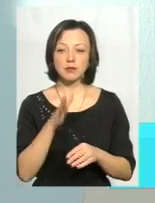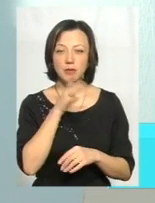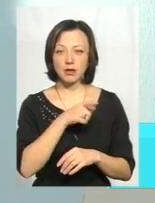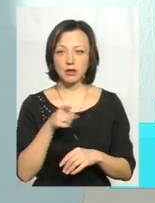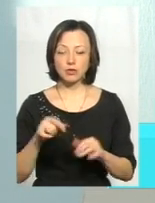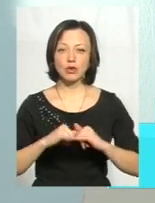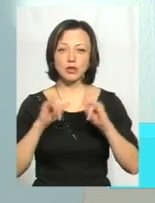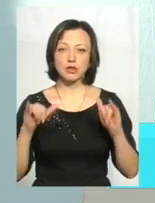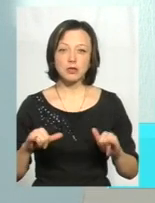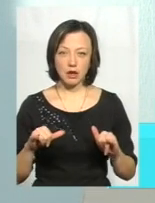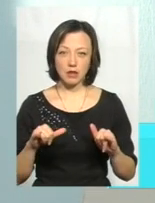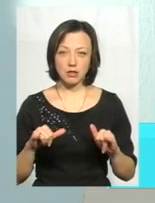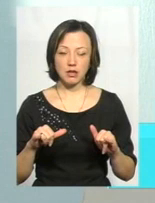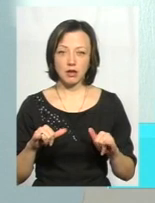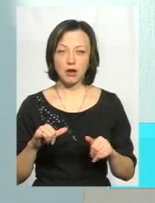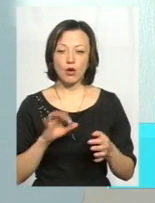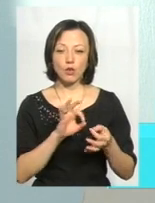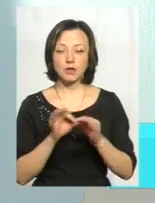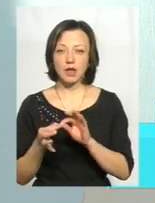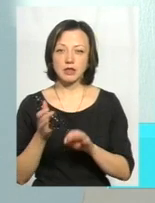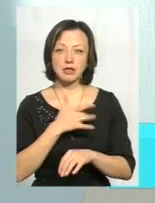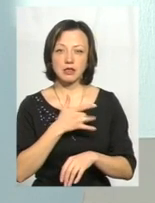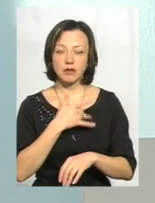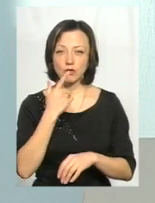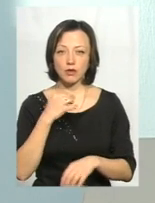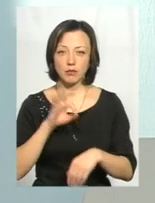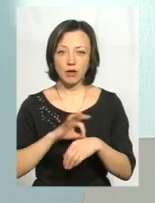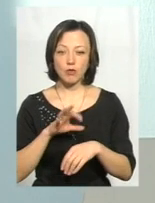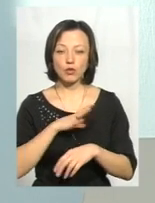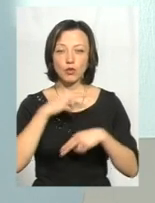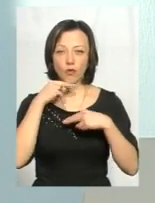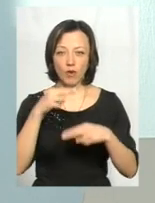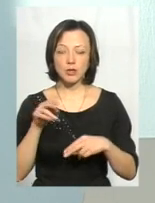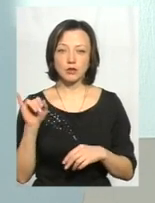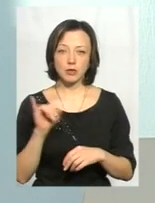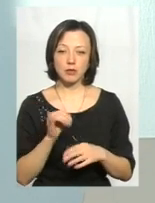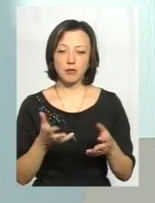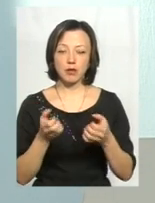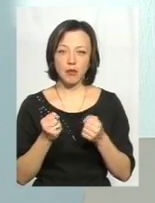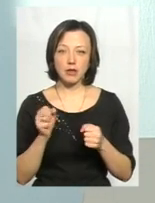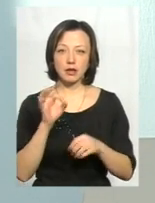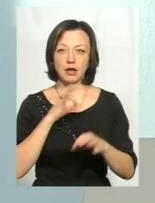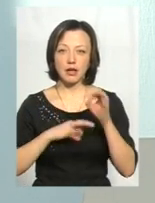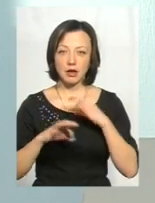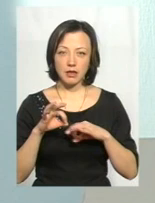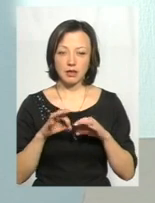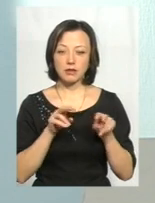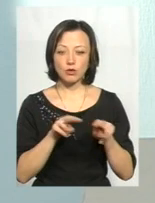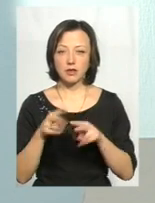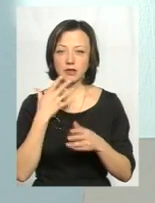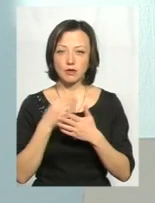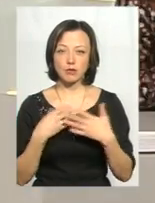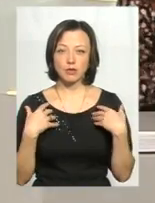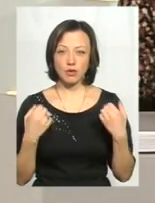періоди зростання ускладнень серцево-судинної патології. Тому бути уважними і приймати ліки, слідкувати за своїм здоров'ям. В